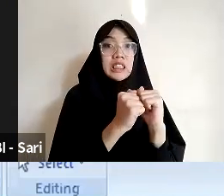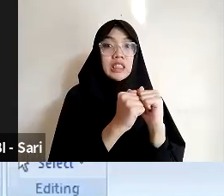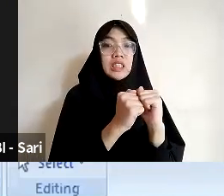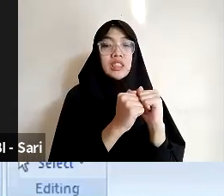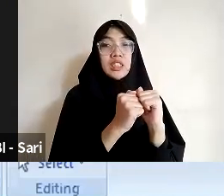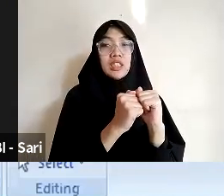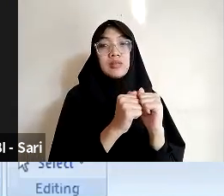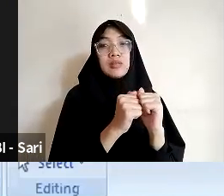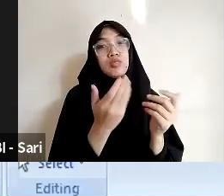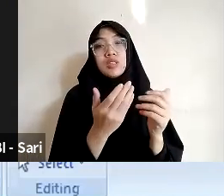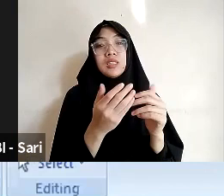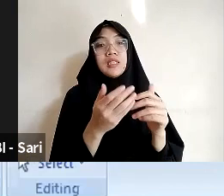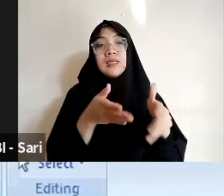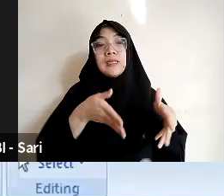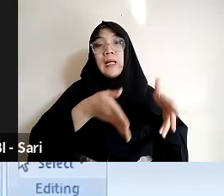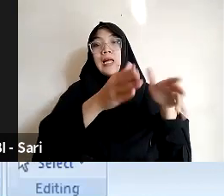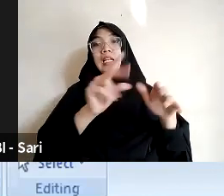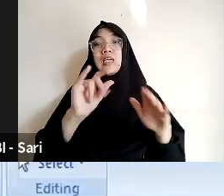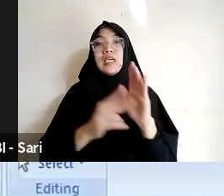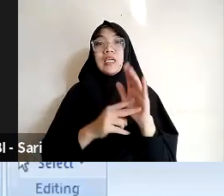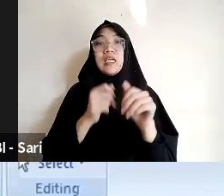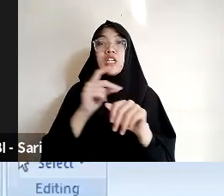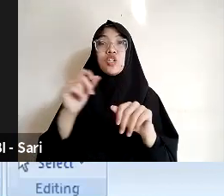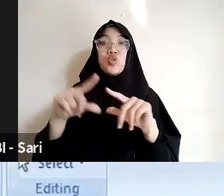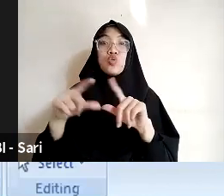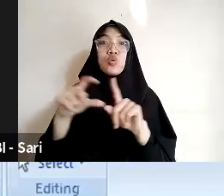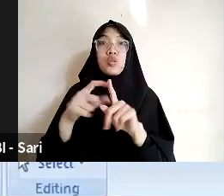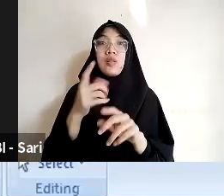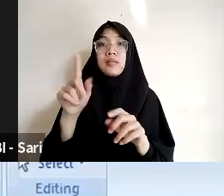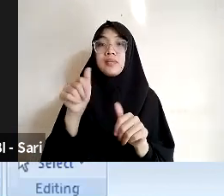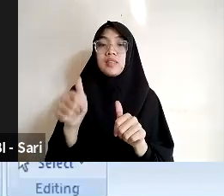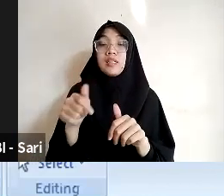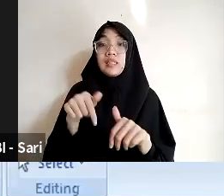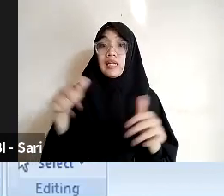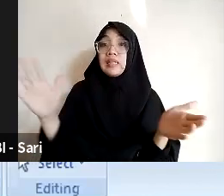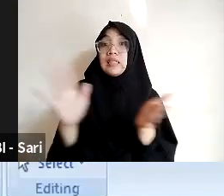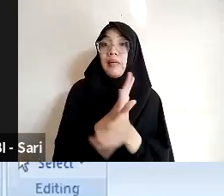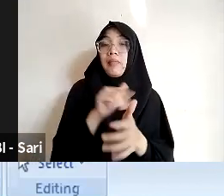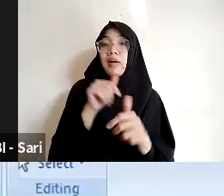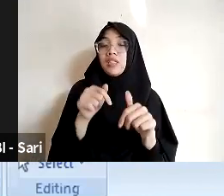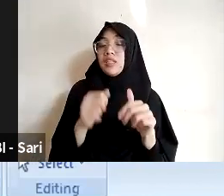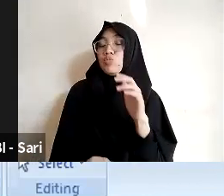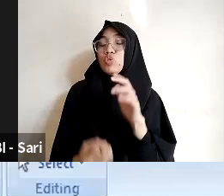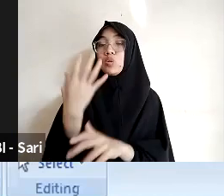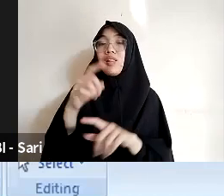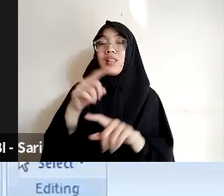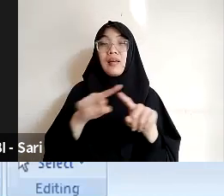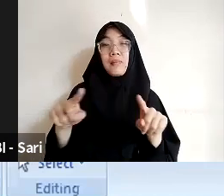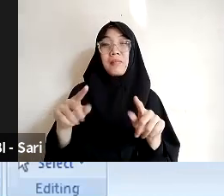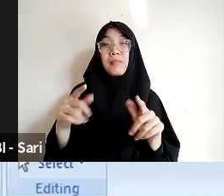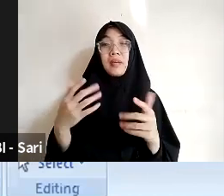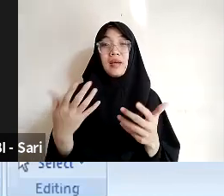di ring road kira-kira begitu. Nah, hari ini peluang-peluang seperti itu muncul, tetapi sayangnya